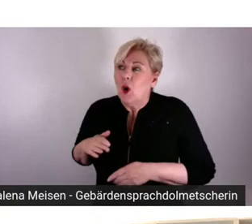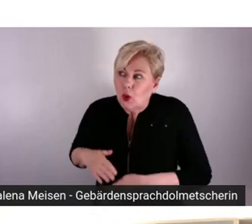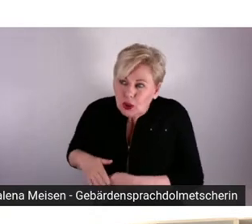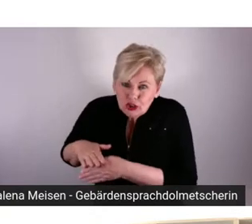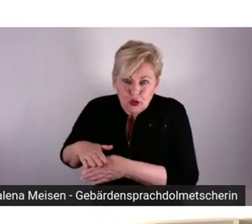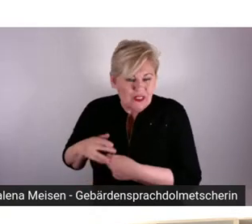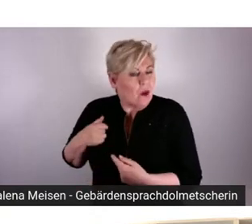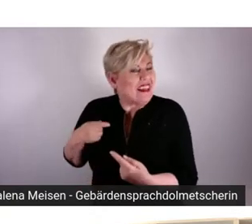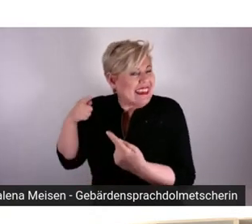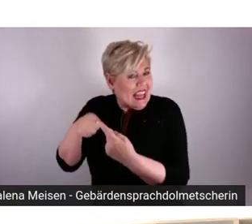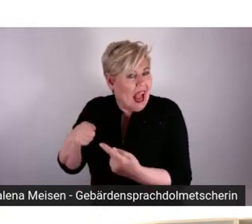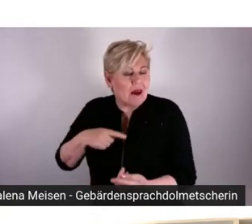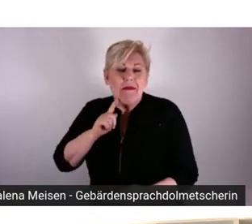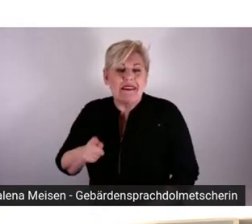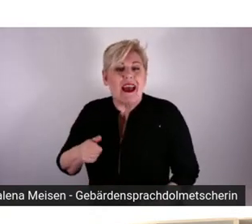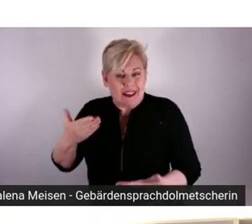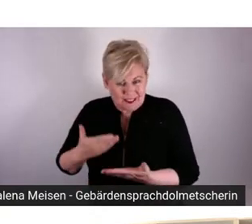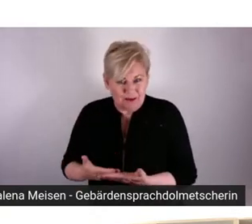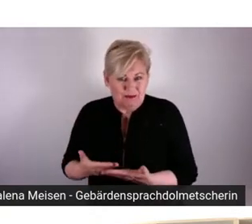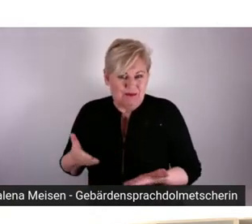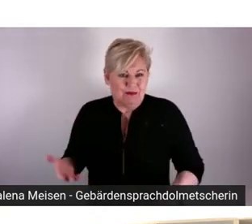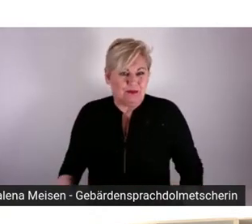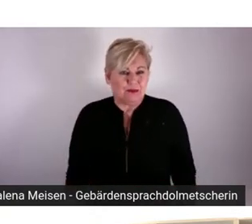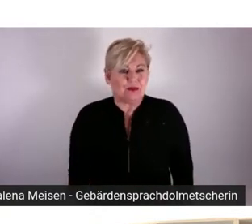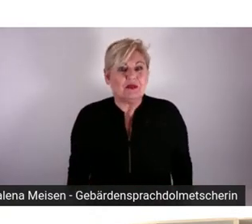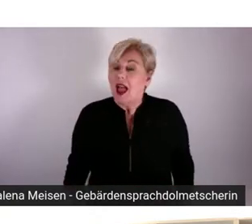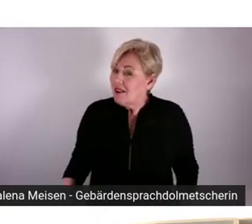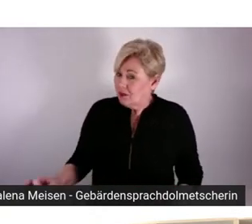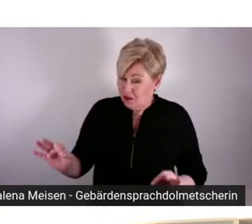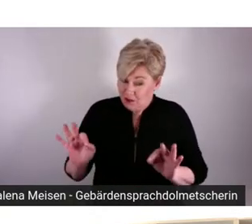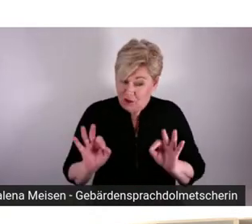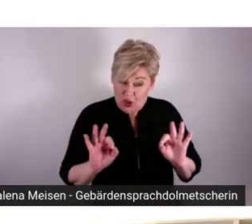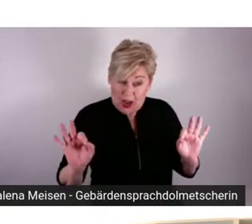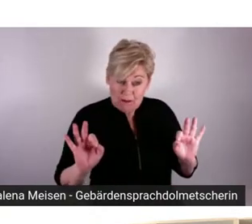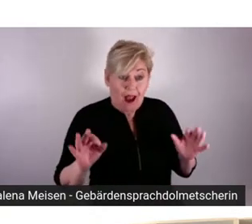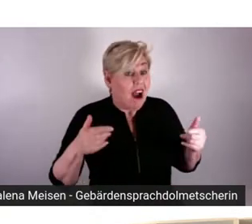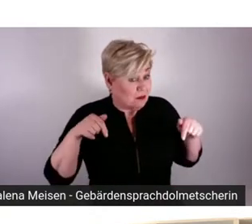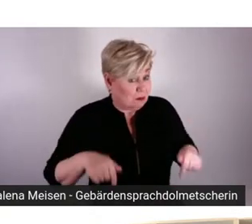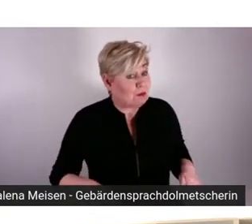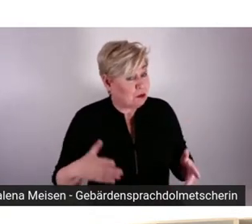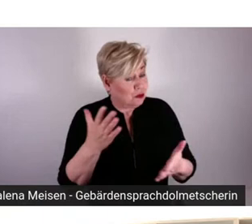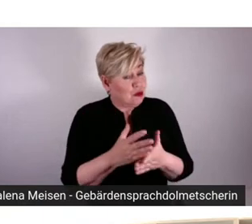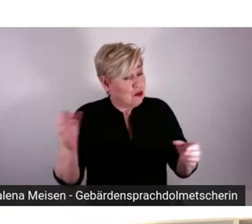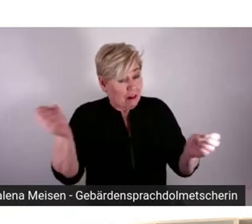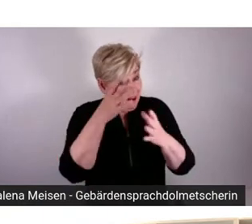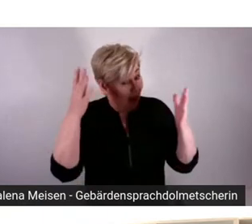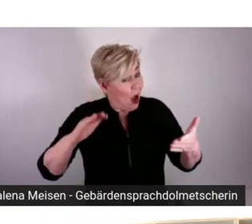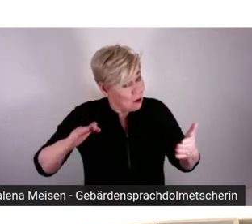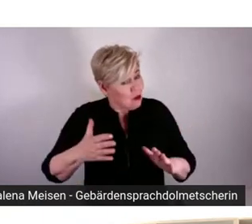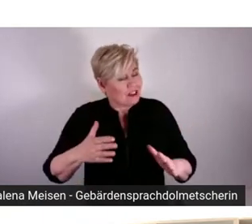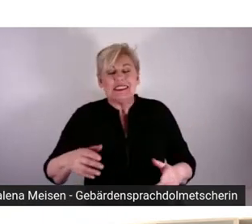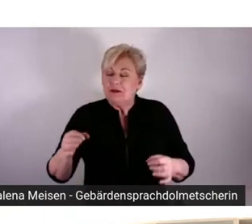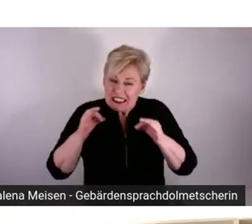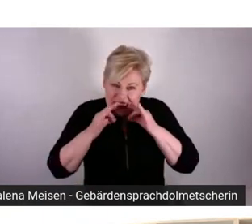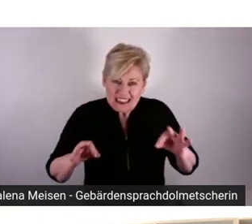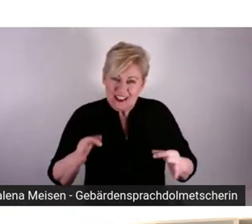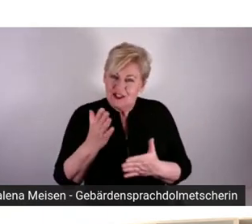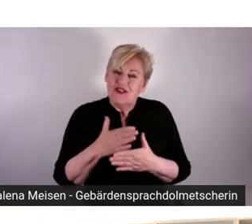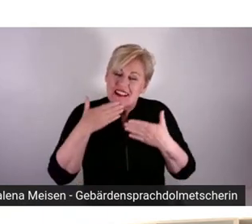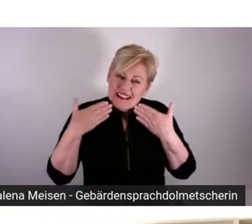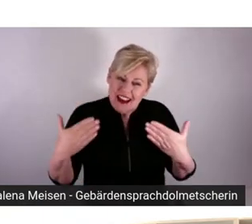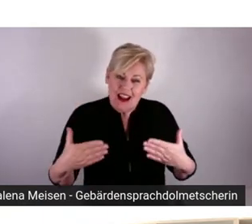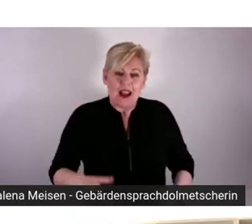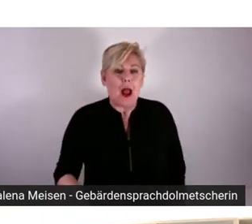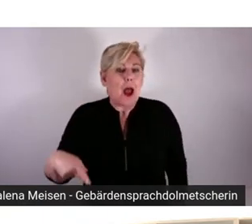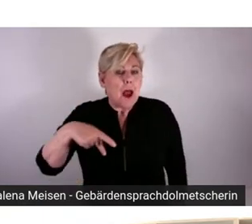heißt, in Erfurt. Ja, wunderbar. Das war schon kurz, klar und auch präzise. Vielen Dank dafür.